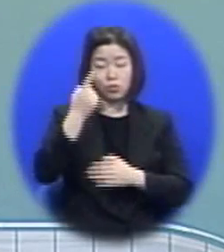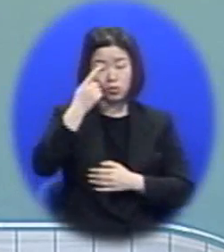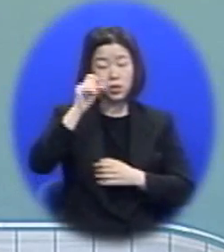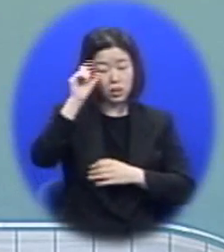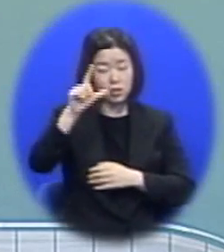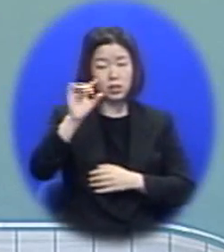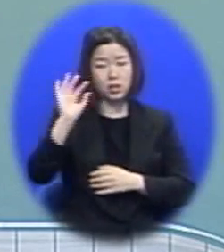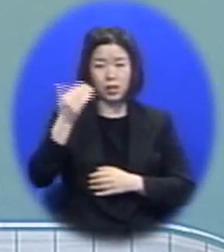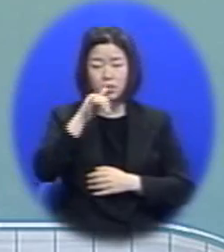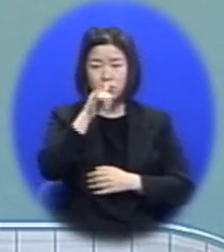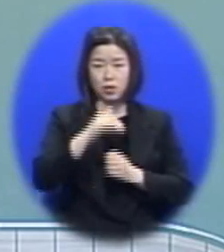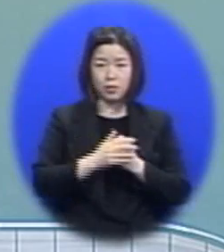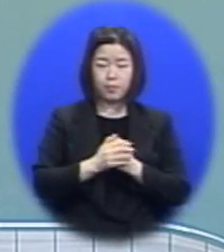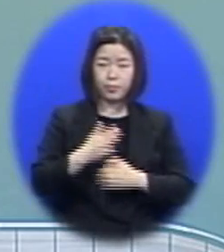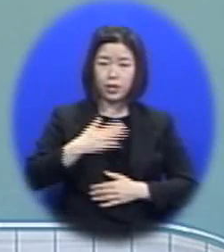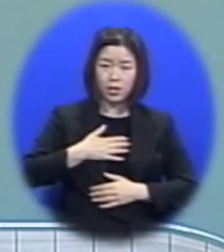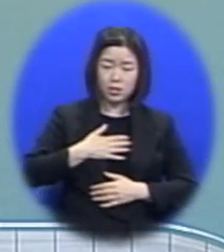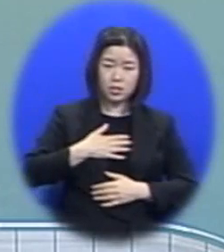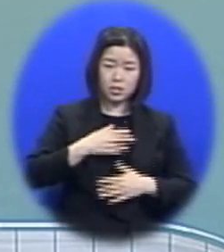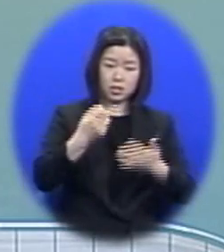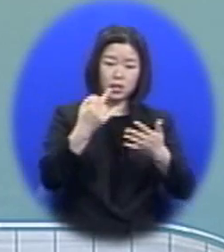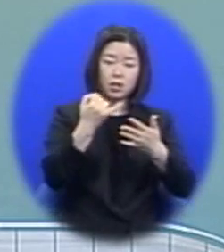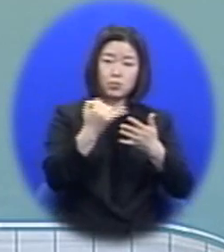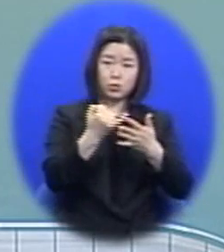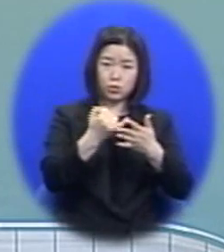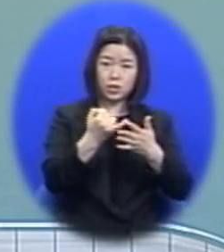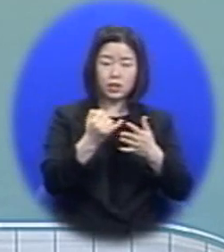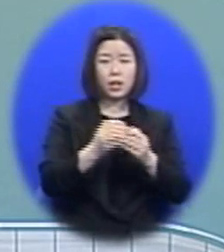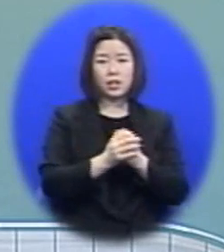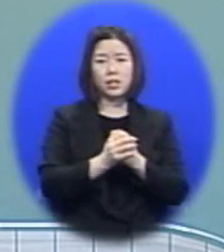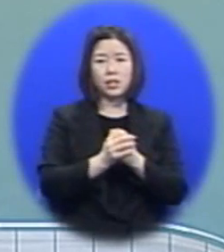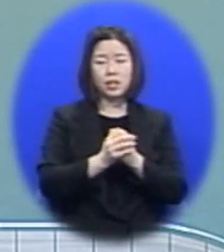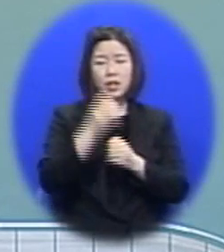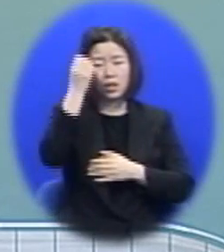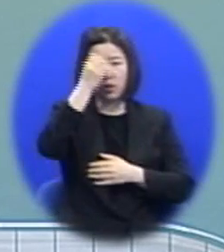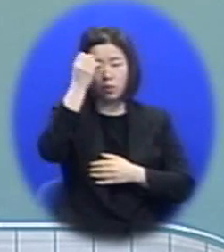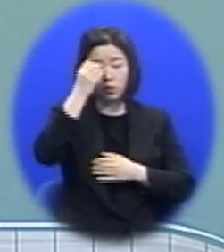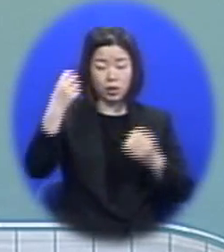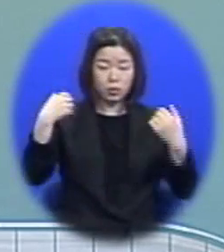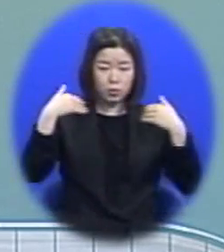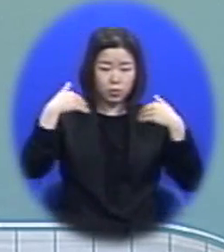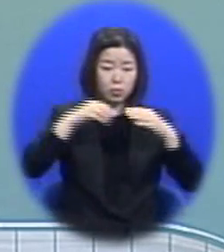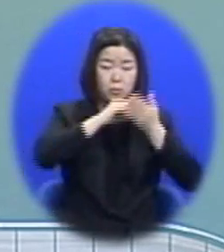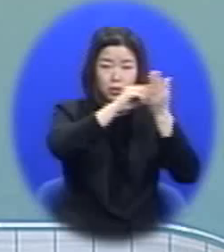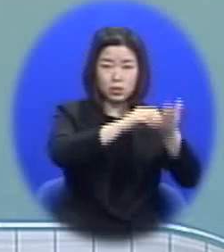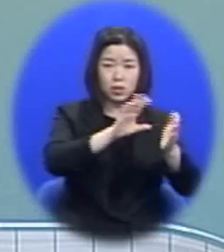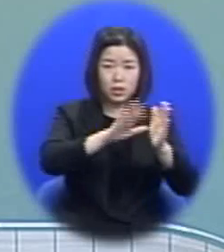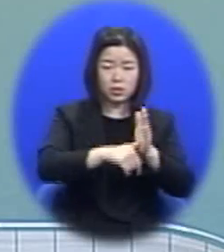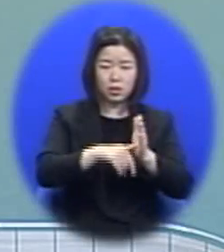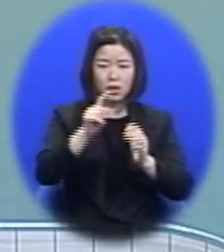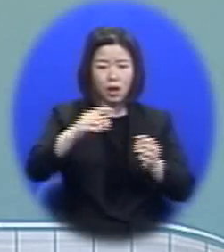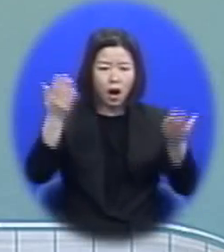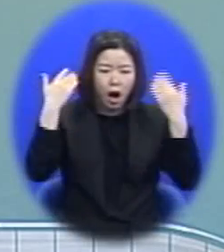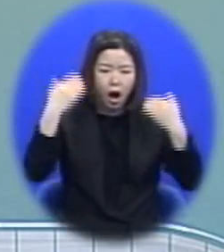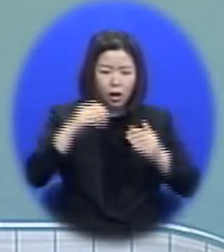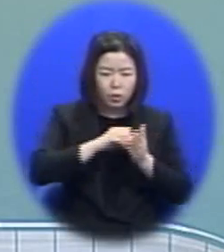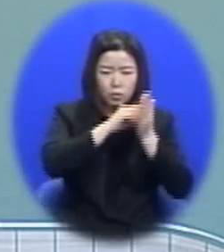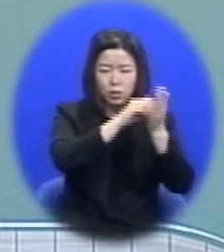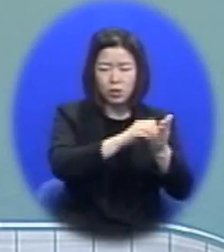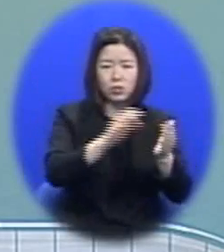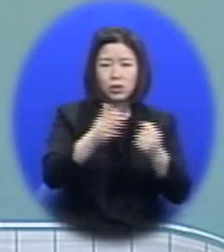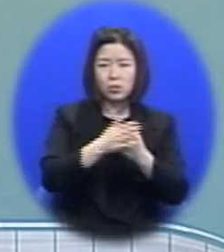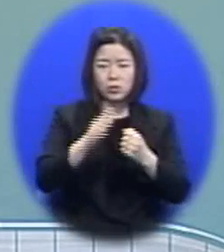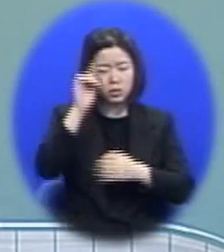딸이 고등학교 올라갔을 때 입시 스트레스 때문에 울어요 방에 들어가서 울어요